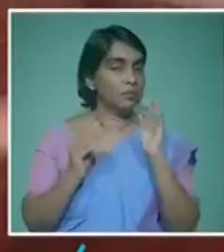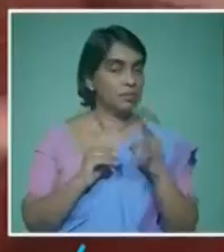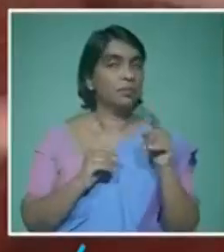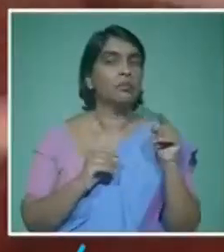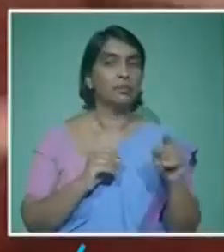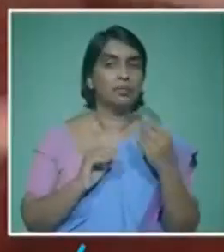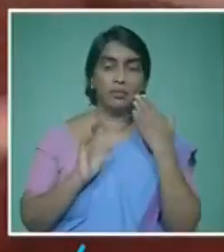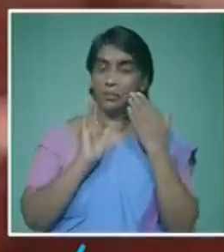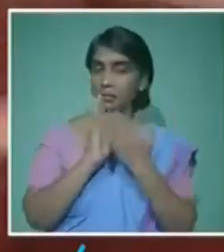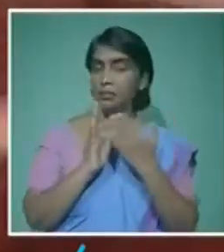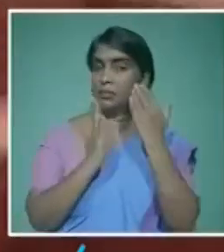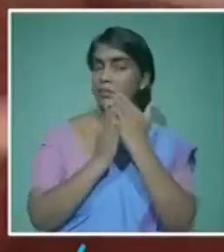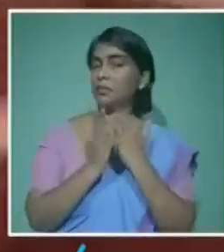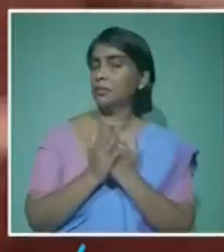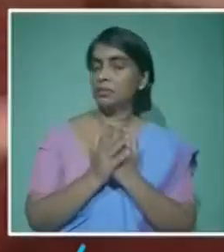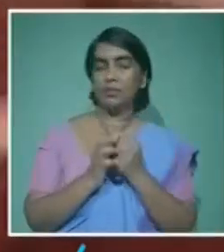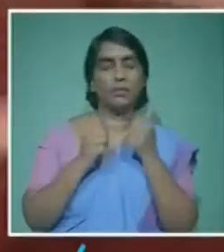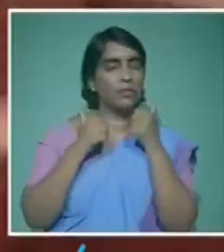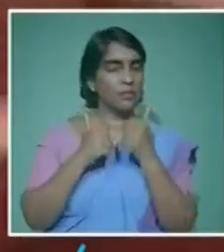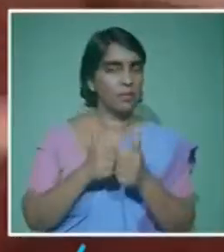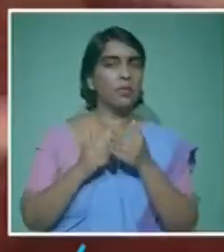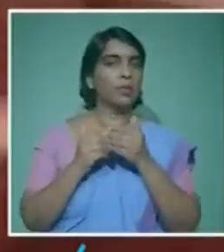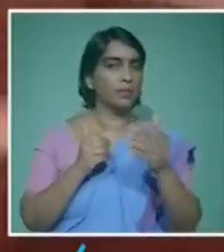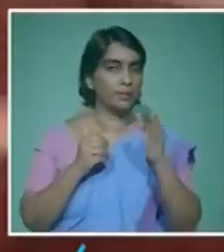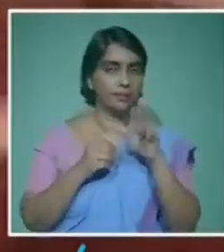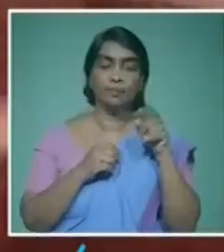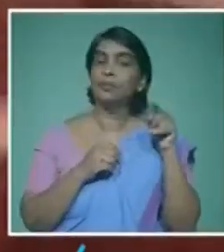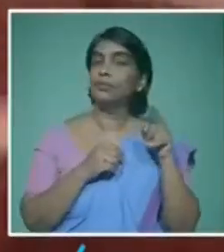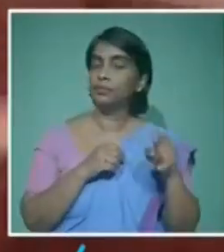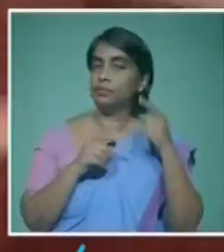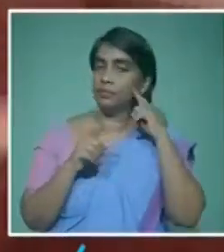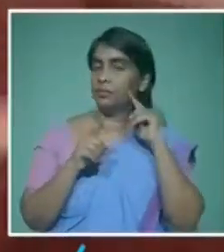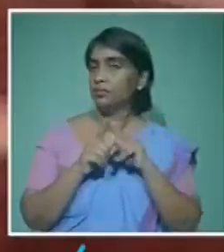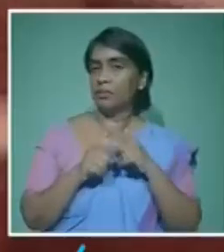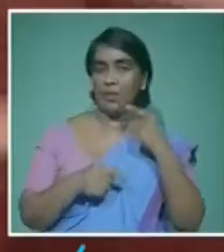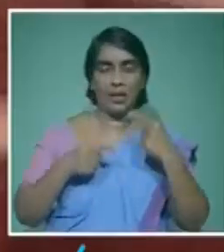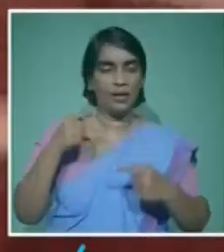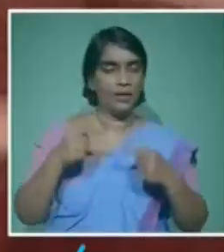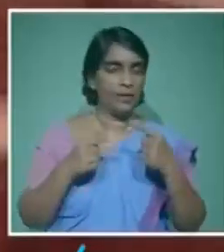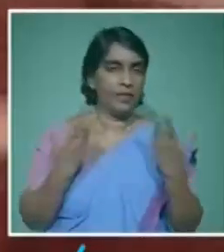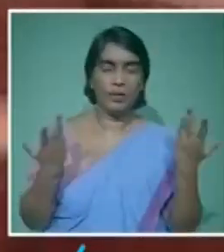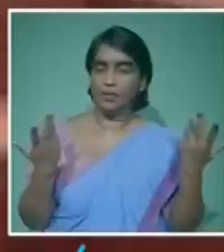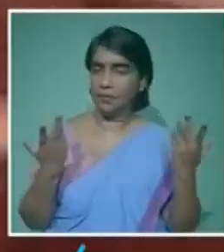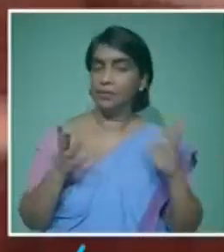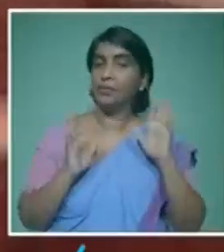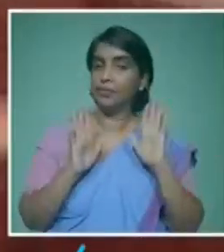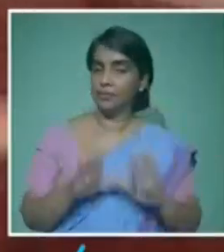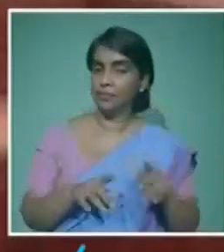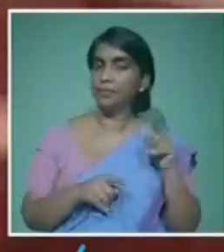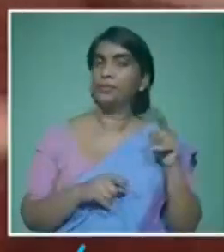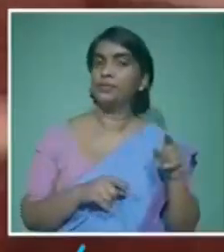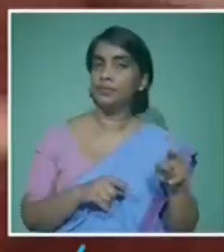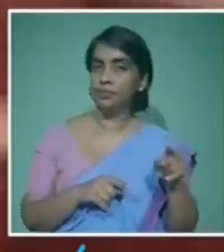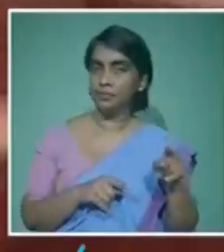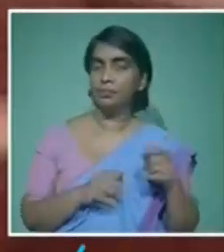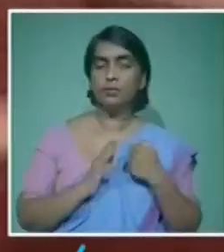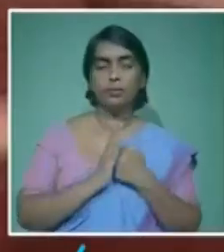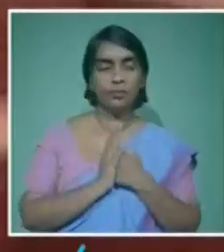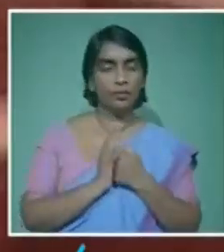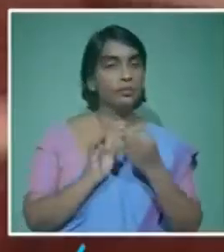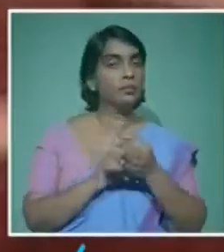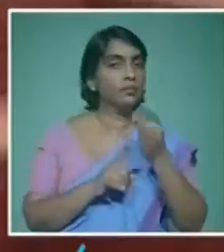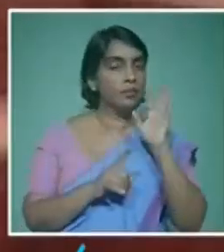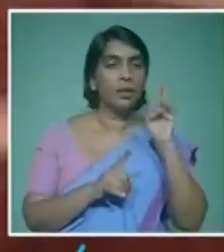என்பதில் மாற்ற கருத்துக்கிடமில்லை. இப்போது மட்டுமல்ல, கௌரவ ஜனாதிபதி மாண்புமிகு ஜனாதிபதி ரணில் விக்ரமசிங்க அவர்கள்